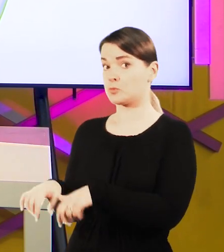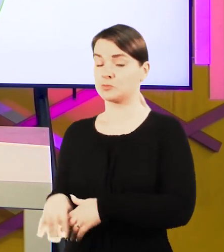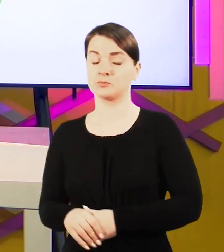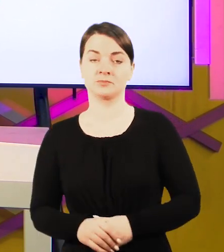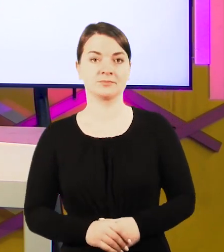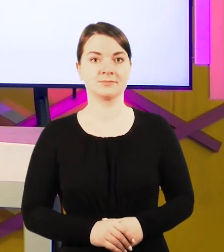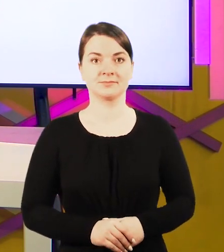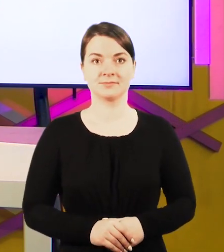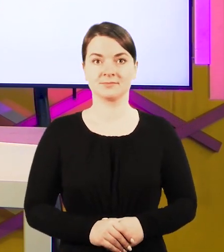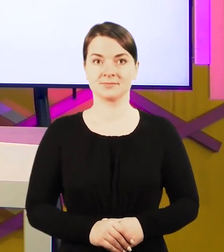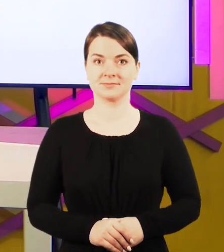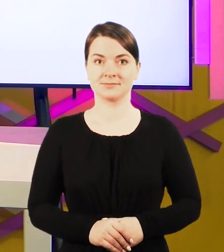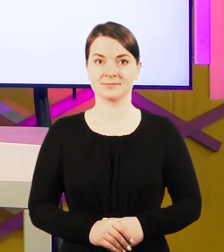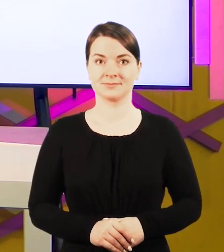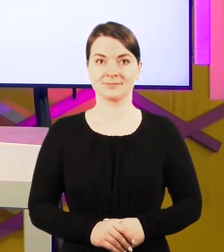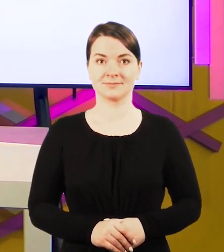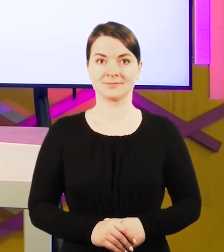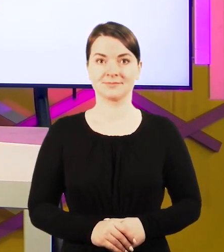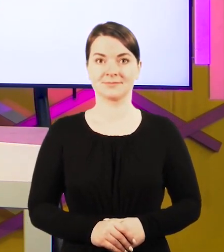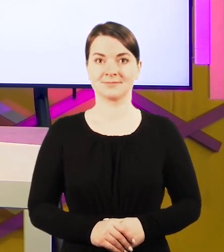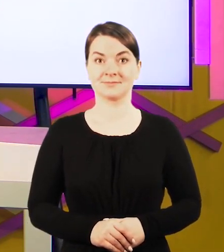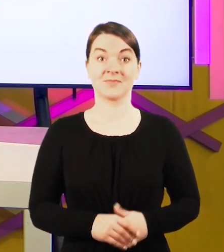Apvalus.